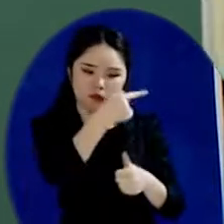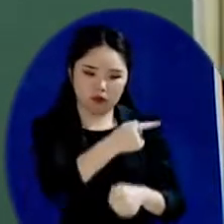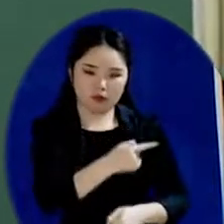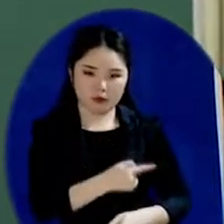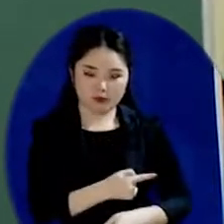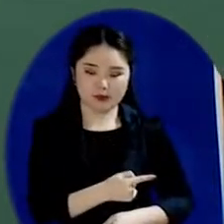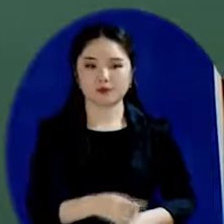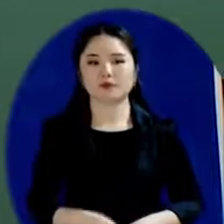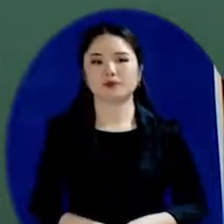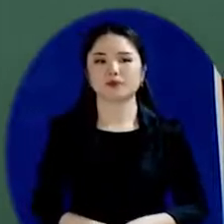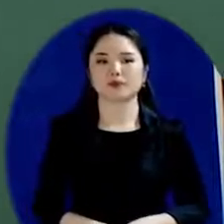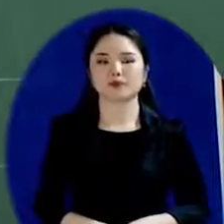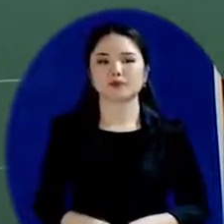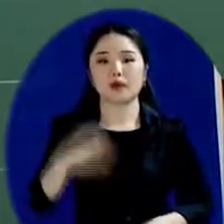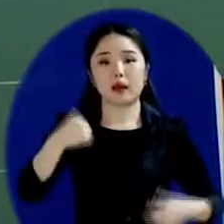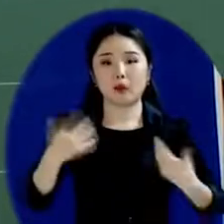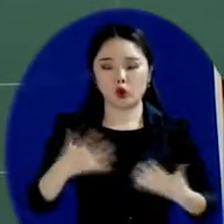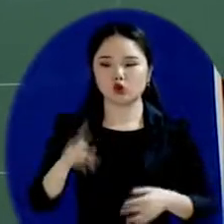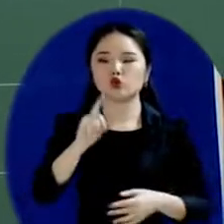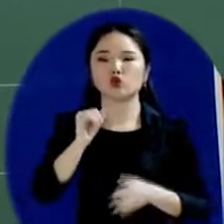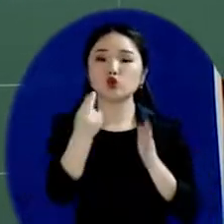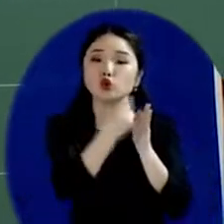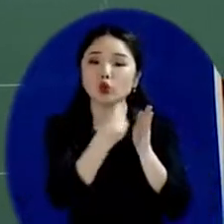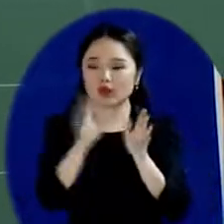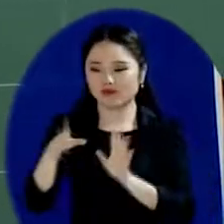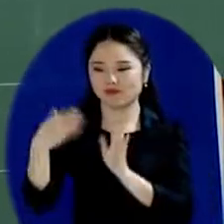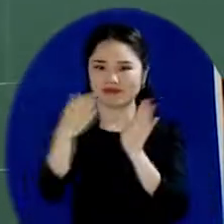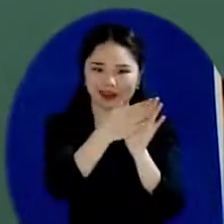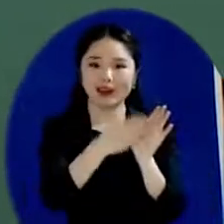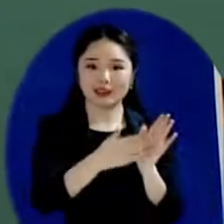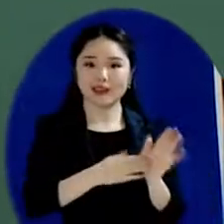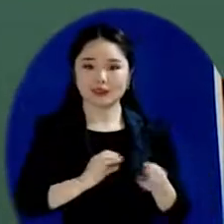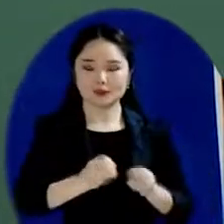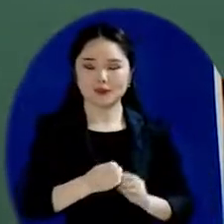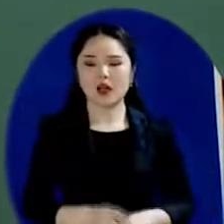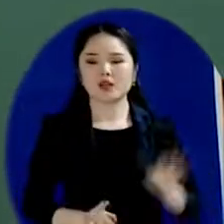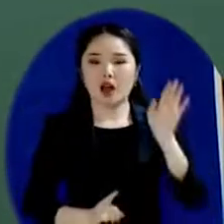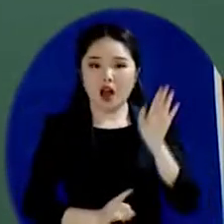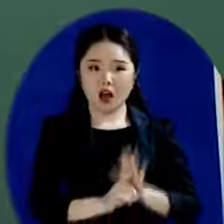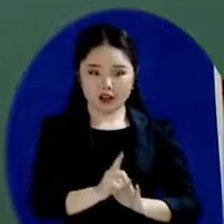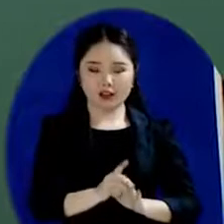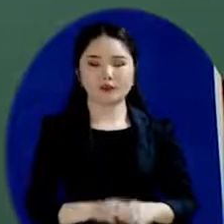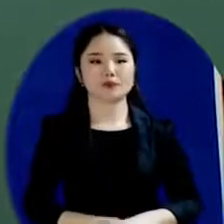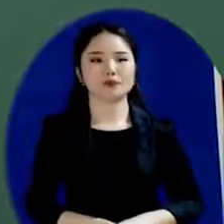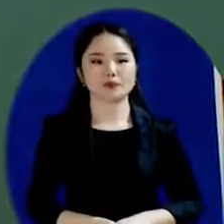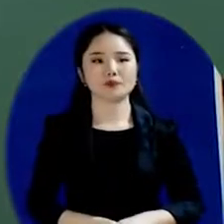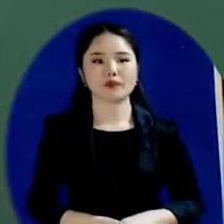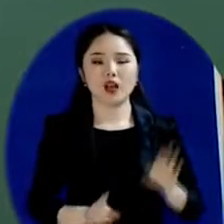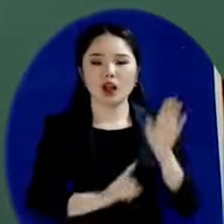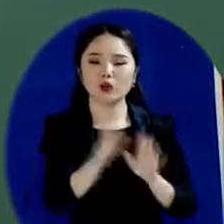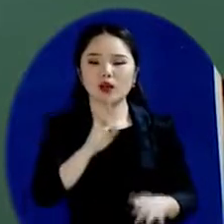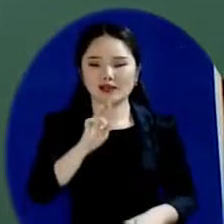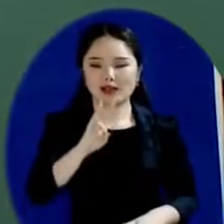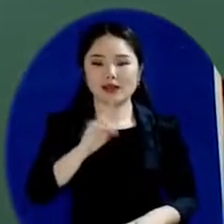нь зургийг байрлуулъя. За эхний хүснэгтний энэ та нар янзаг гэд нэрийг